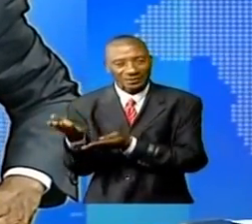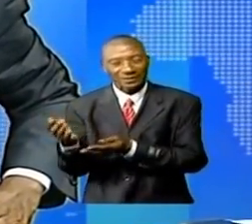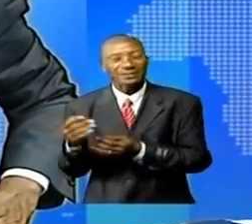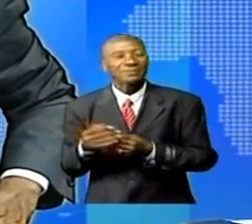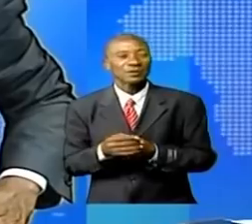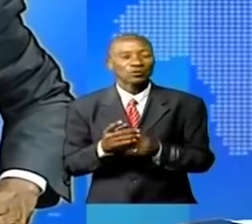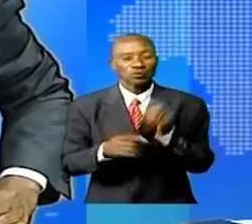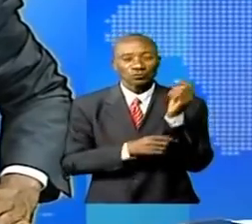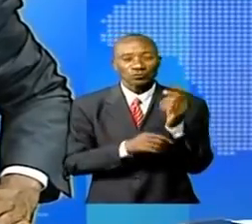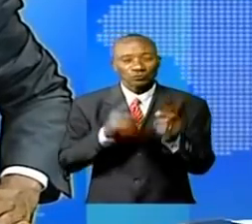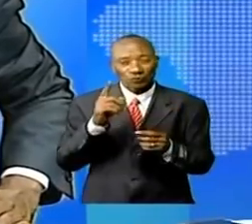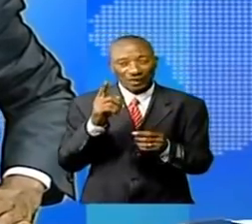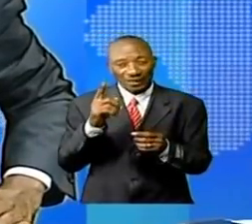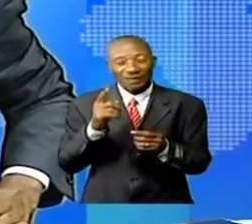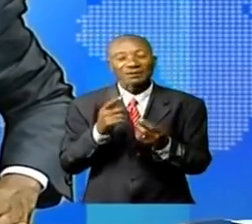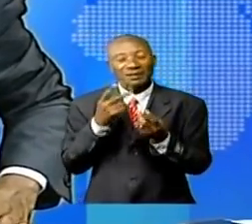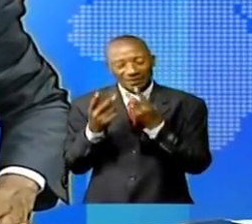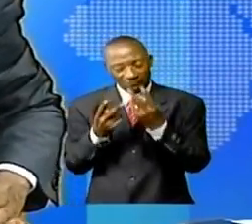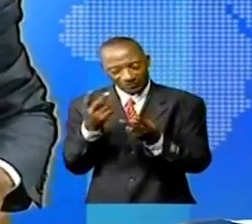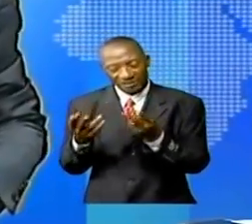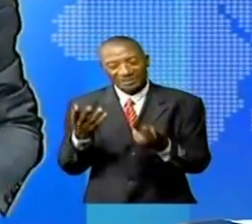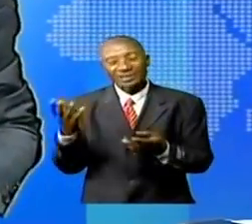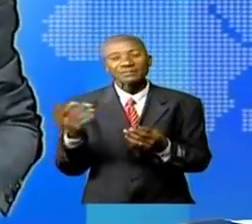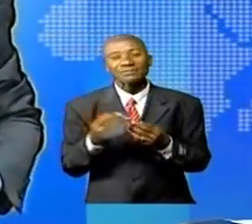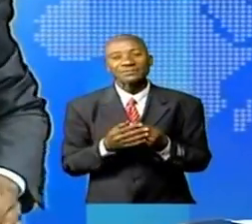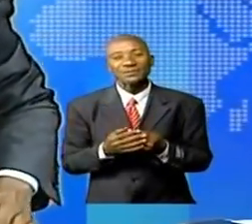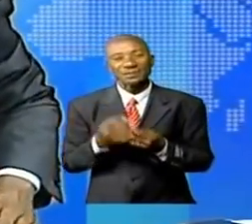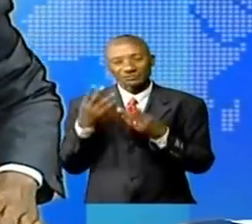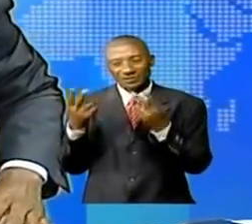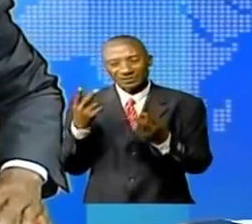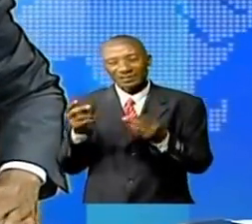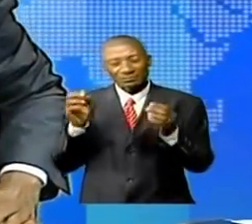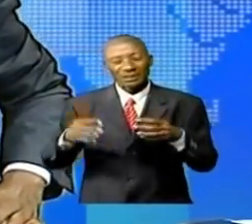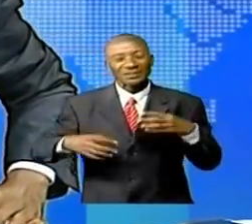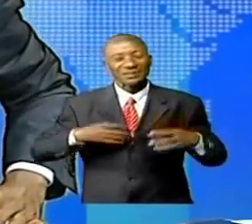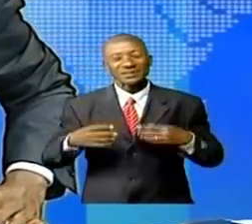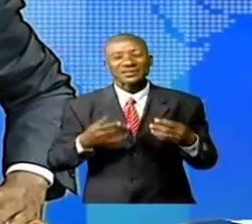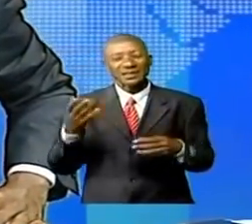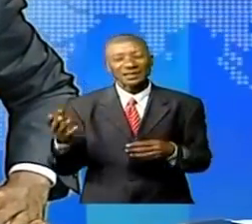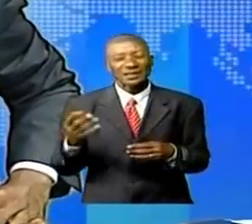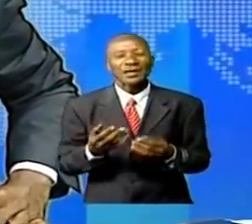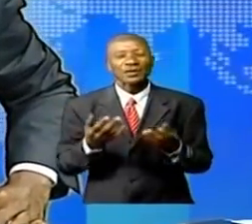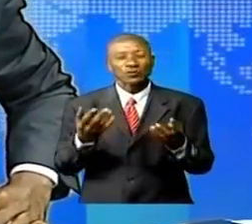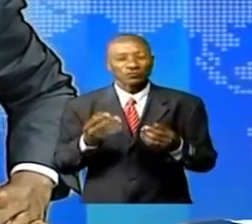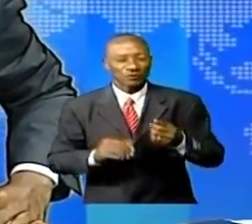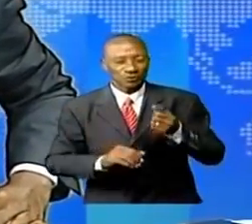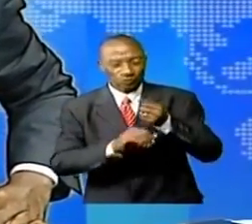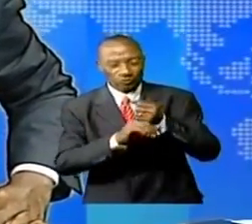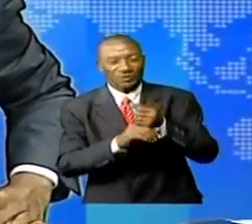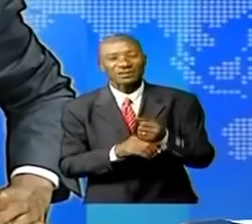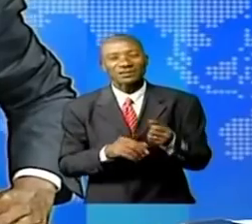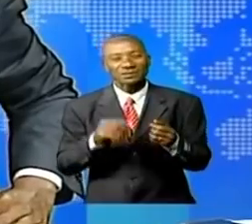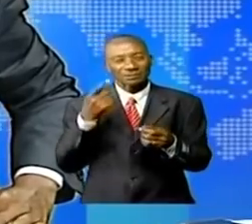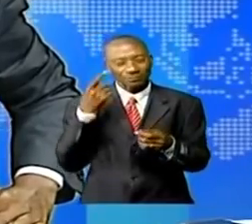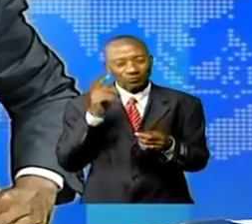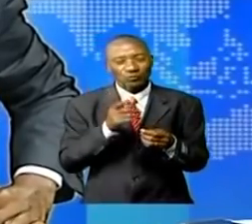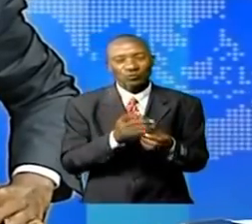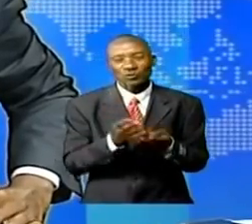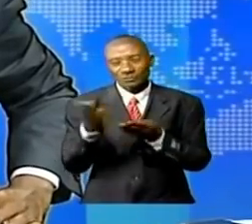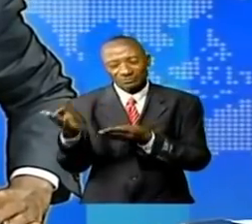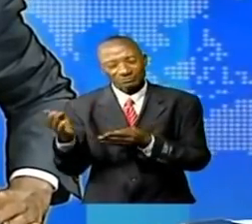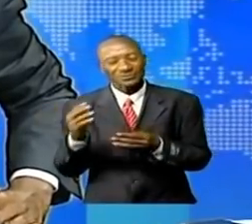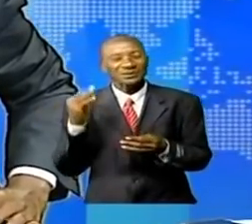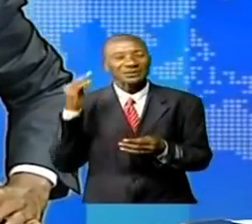pouvoirs culturels internationaux protégés par notre pays et dans un autre décor vers un partenariat entre le ministère de la Culture et Arts